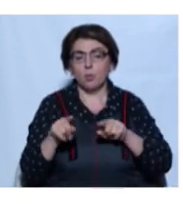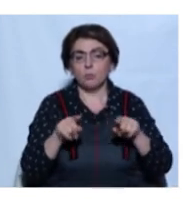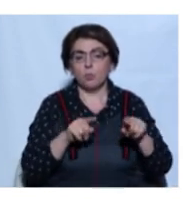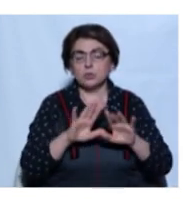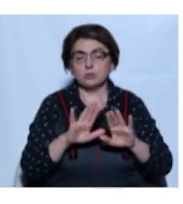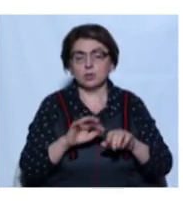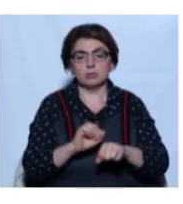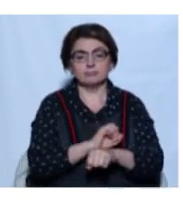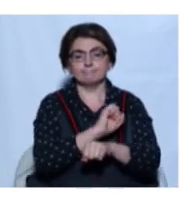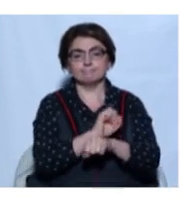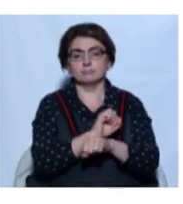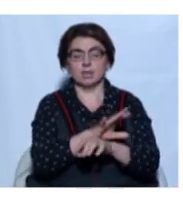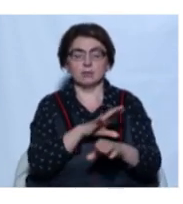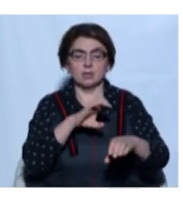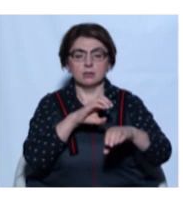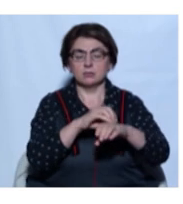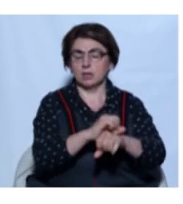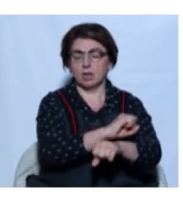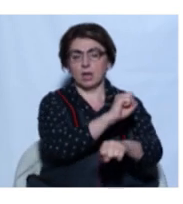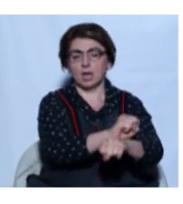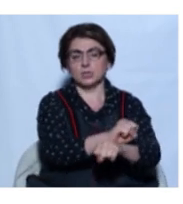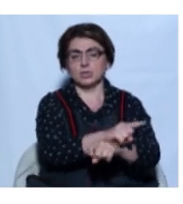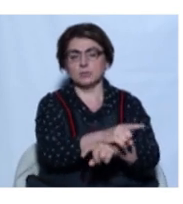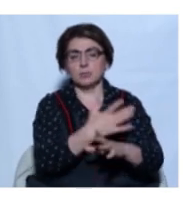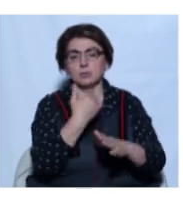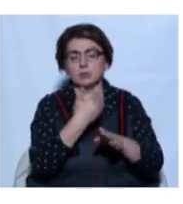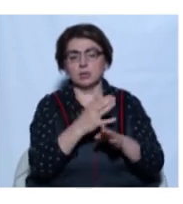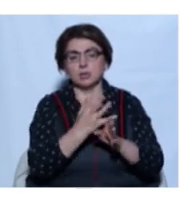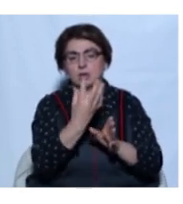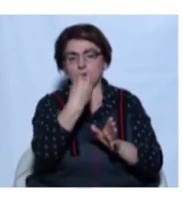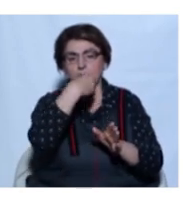მდგომარეობაში გადაყვანა, პარალიზება მსხვერპლის და შემდეგ უკვე ჩაყლაპავს და